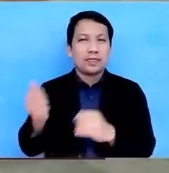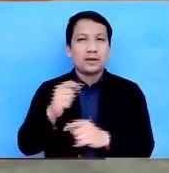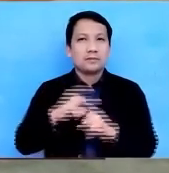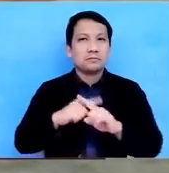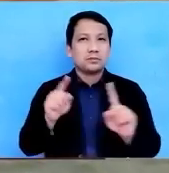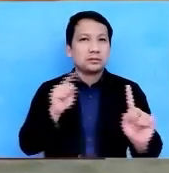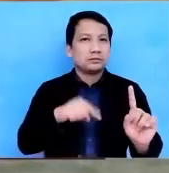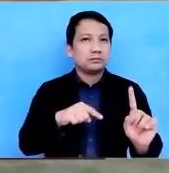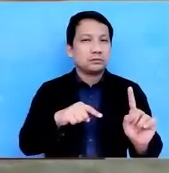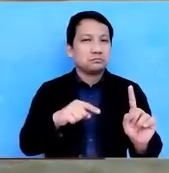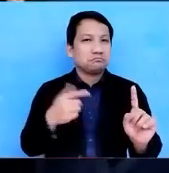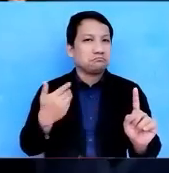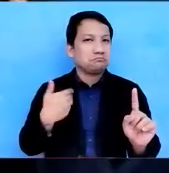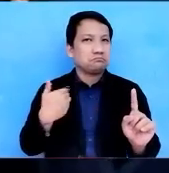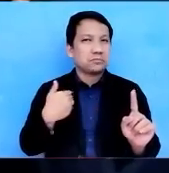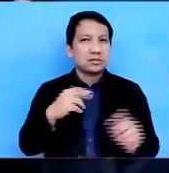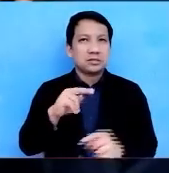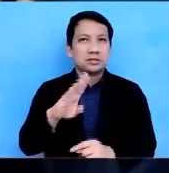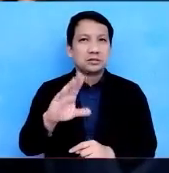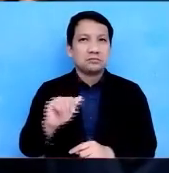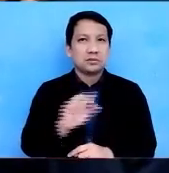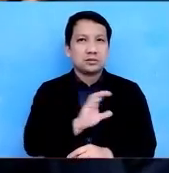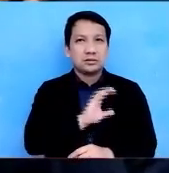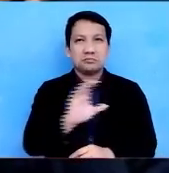siya pinalad na maging NBA champion.